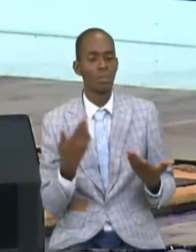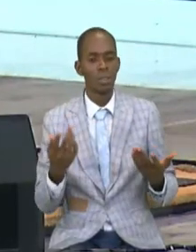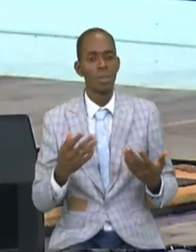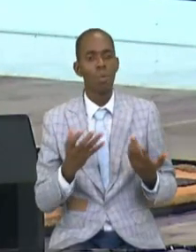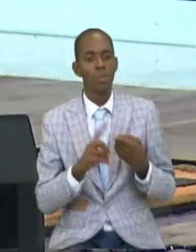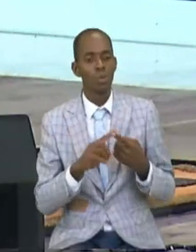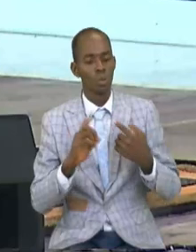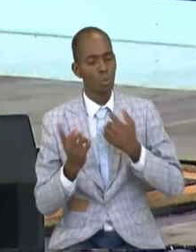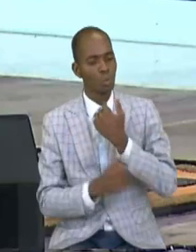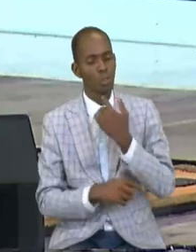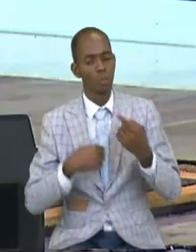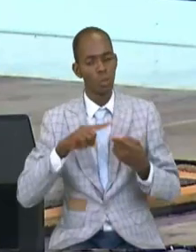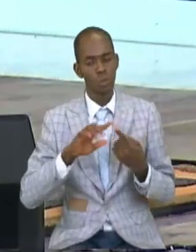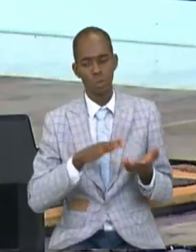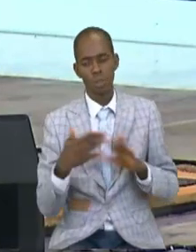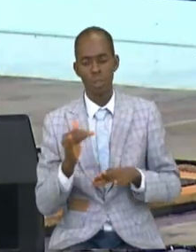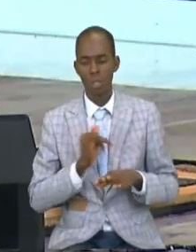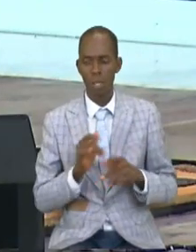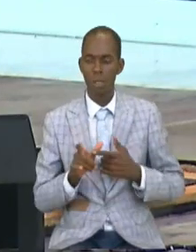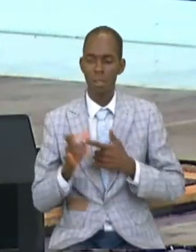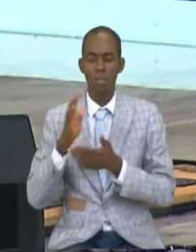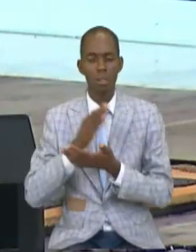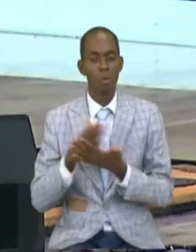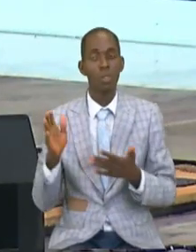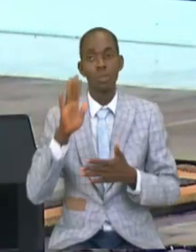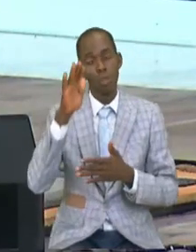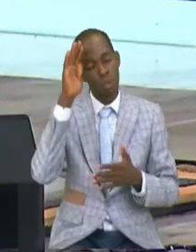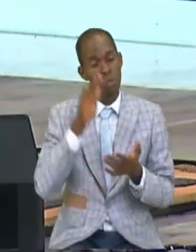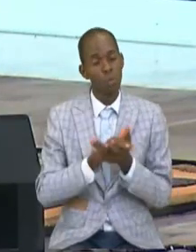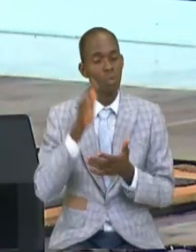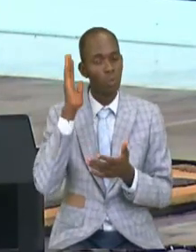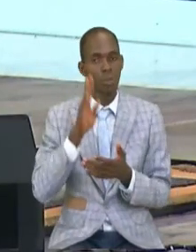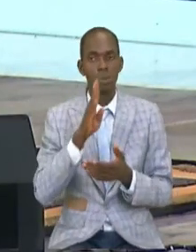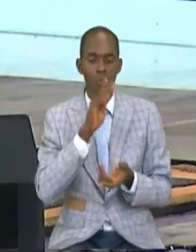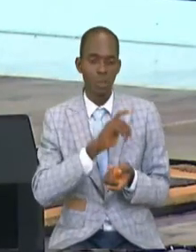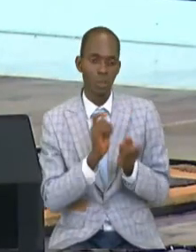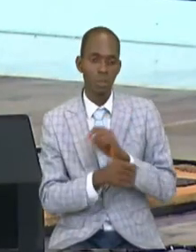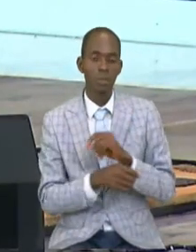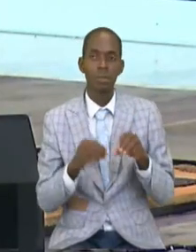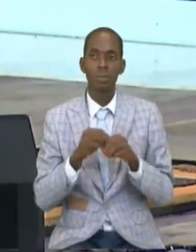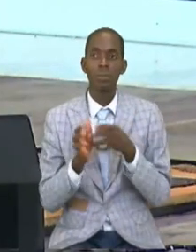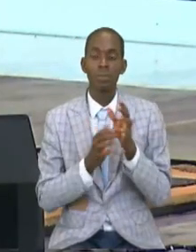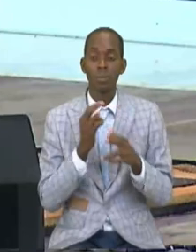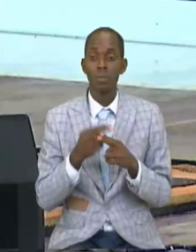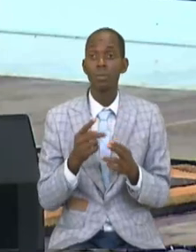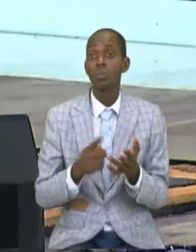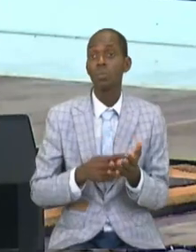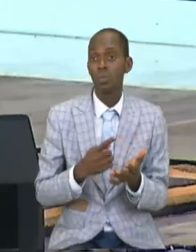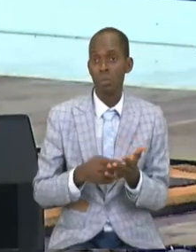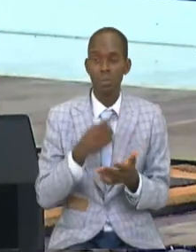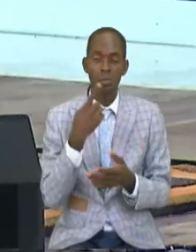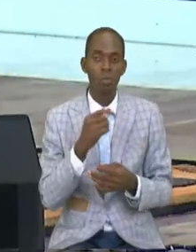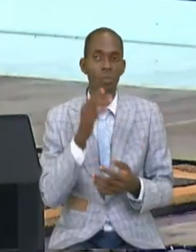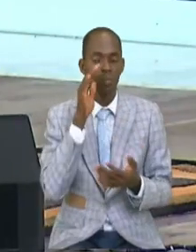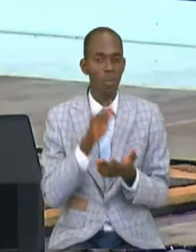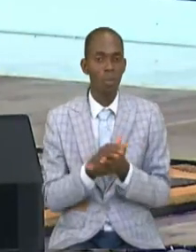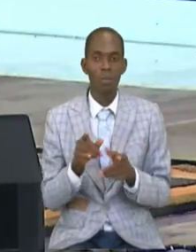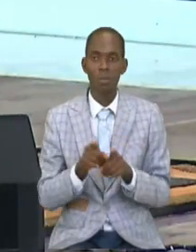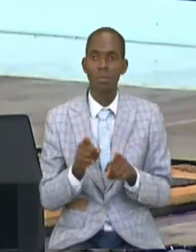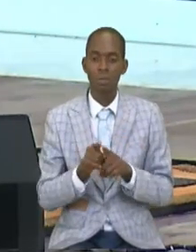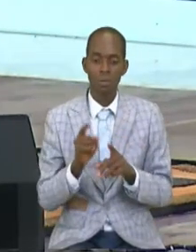que c'est lorsqu'il veut me battre à mort que j'ai fui, ton mari sera converti. Parfois, c'est la femme.